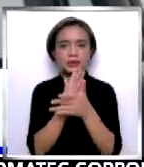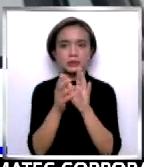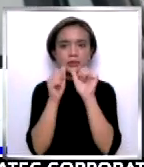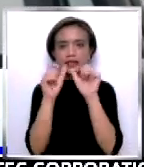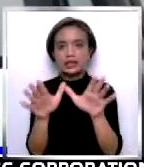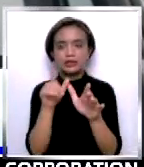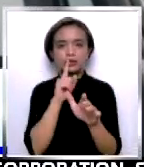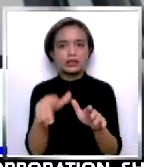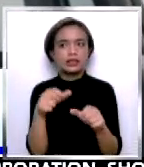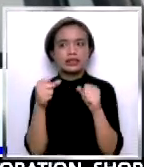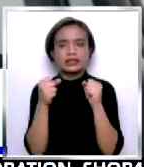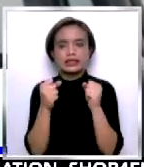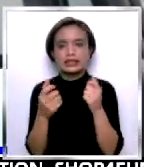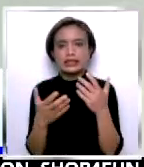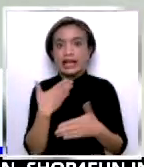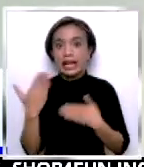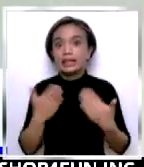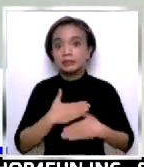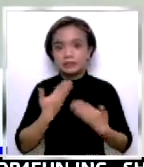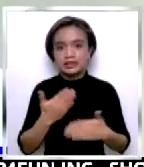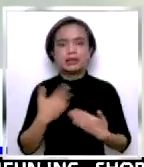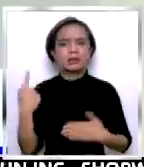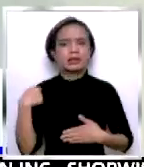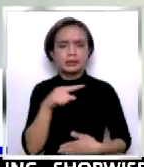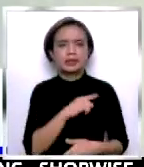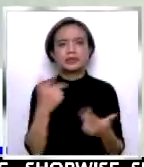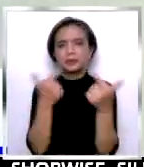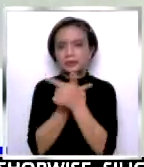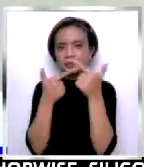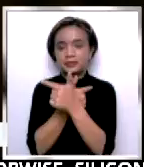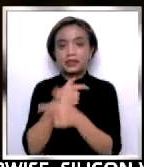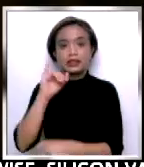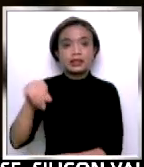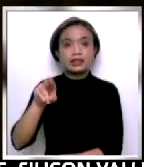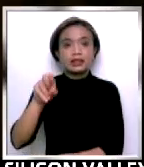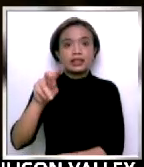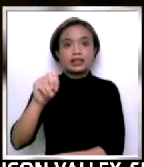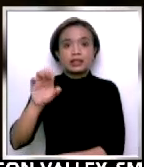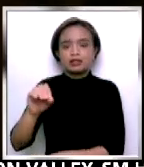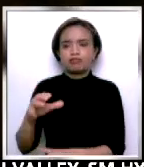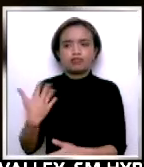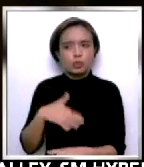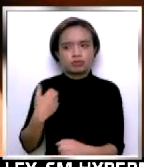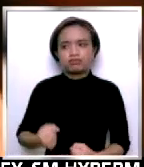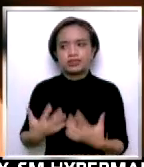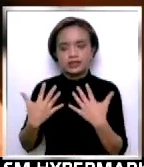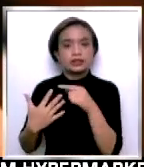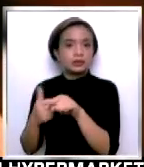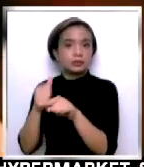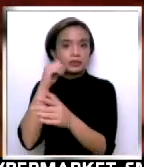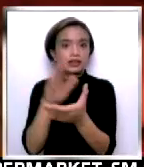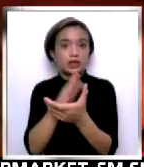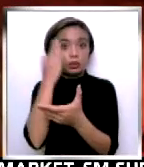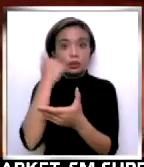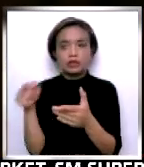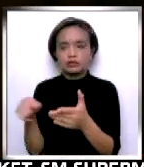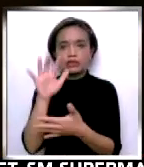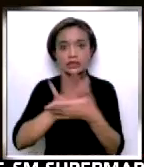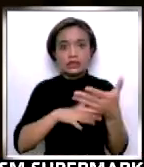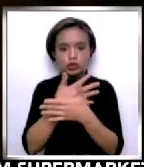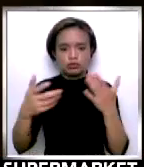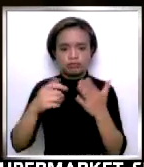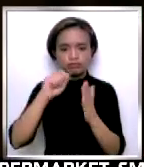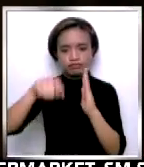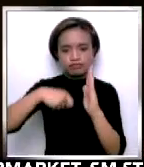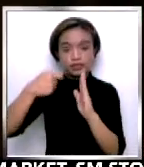joy. Wala kami ng tawa. Hanga raw si Juancho sa misis. Lalo na ng panahong nasa lock-in taping siya para sa